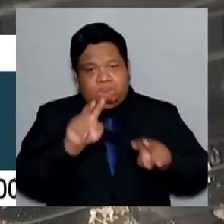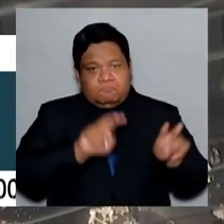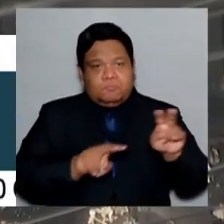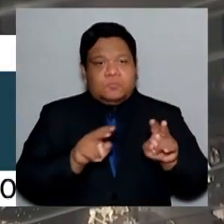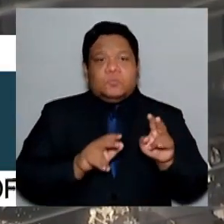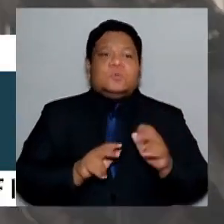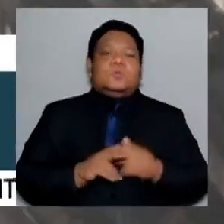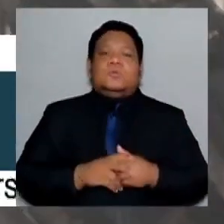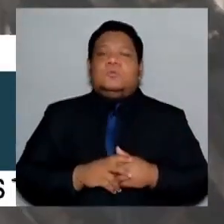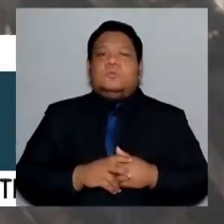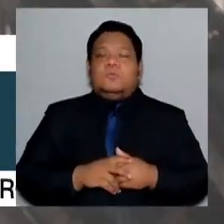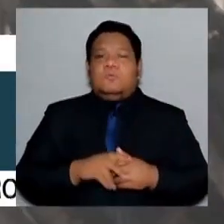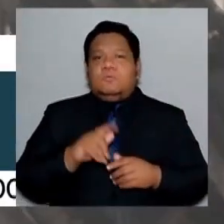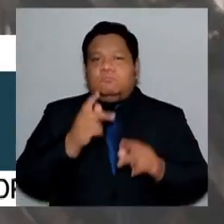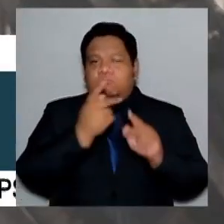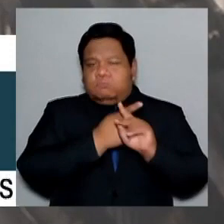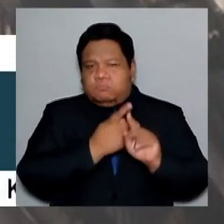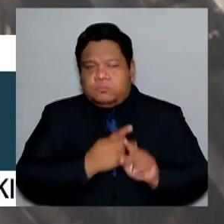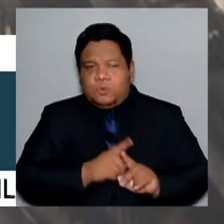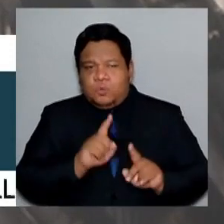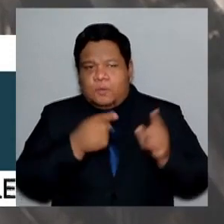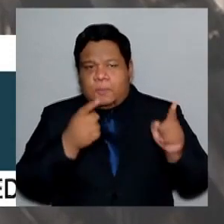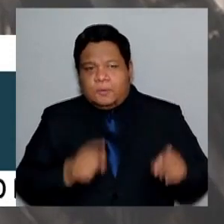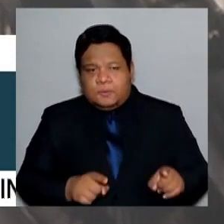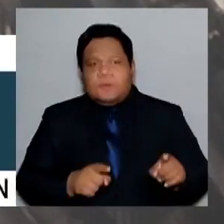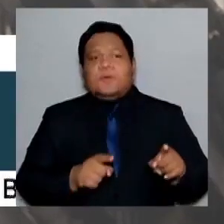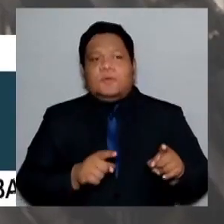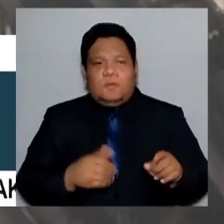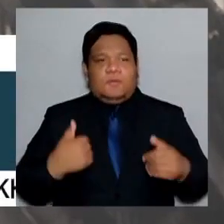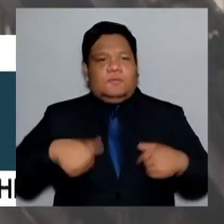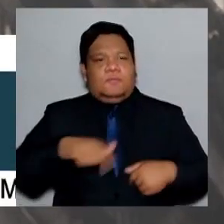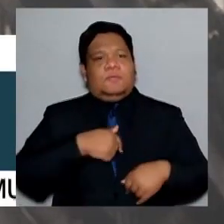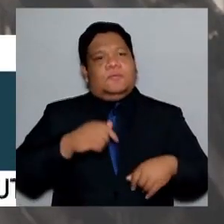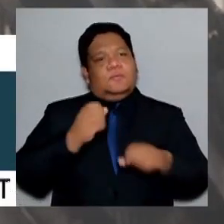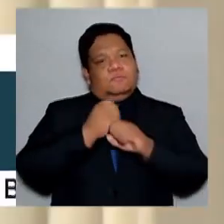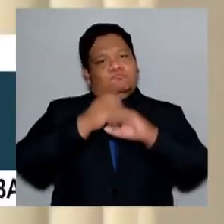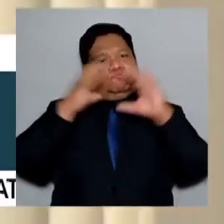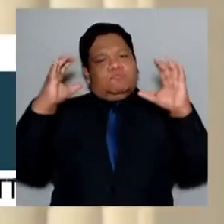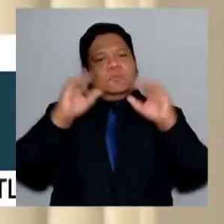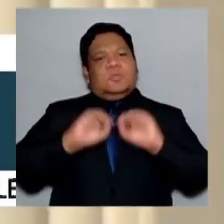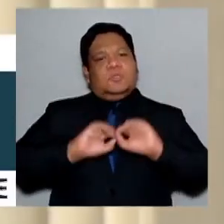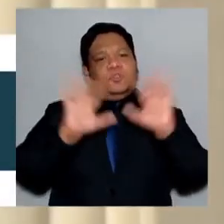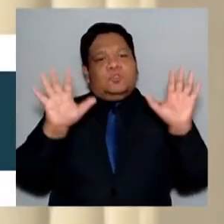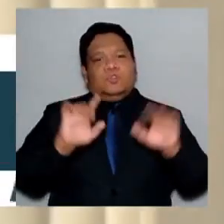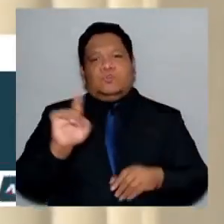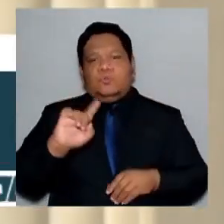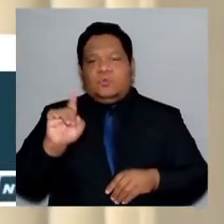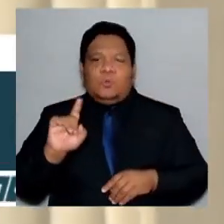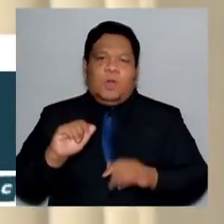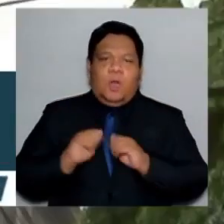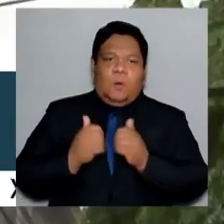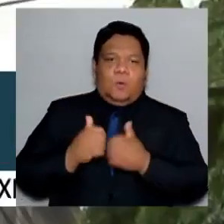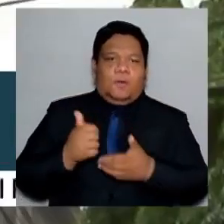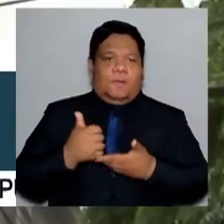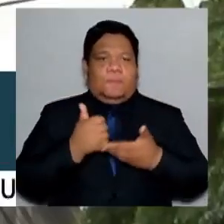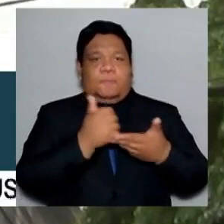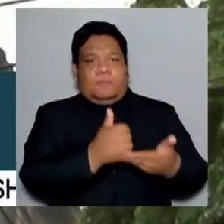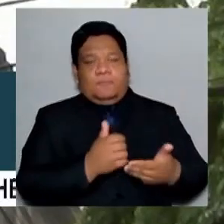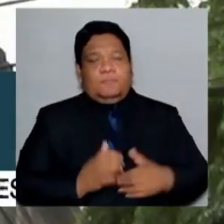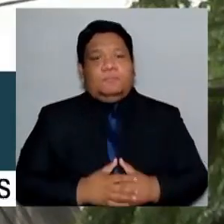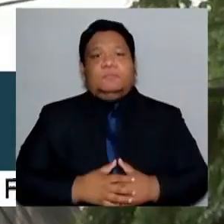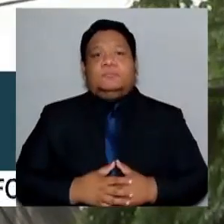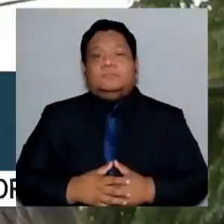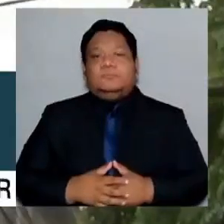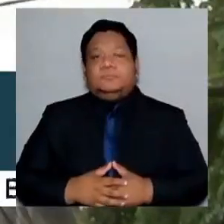sa mga nangyari, no? Para at least ay magkaroon ng clear vantage point ang mga cultural agencies kung paano sila tutulong. Yung preventive natin, no? So